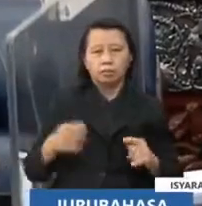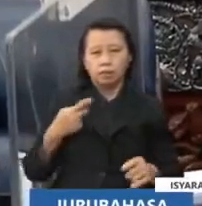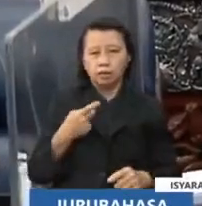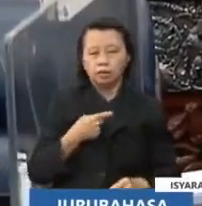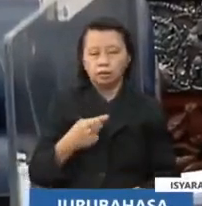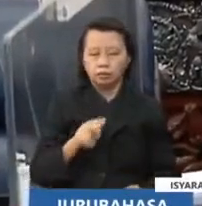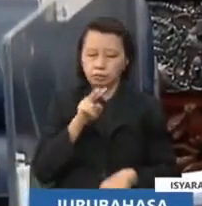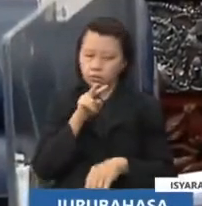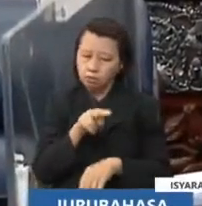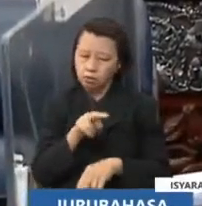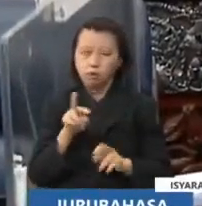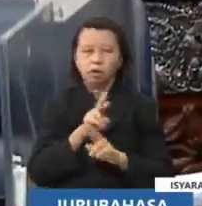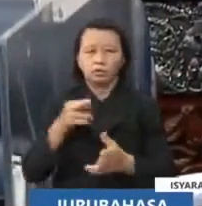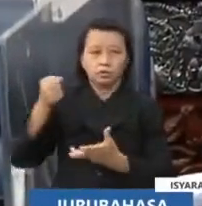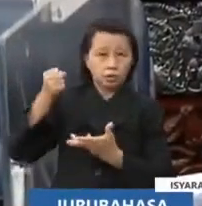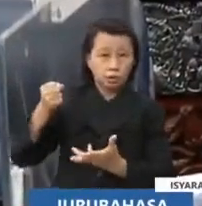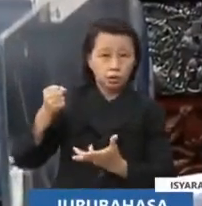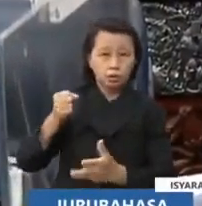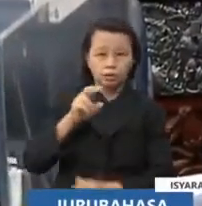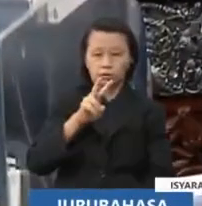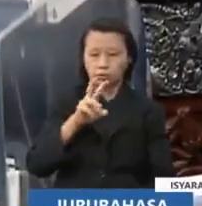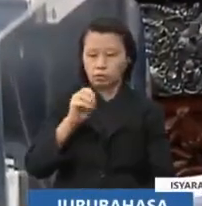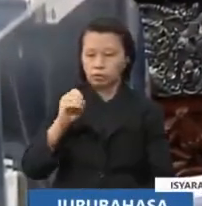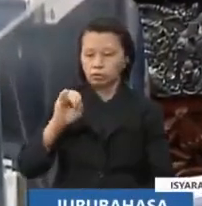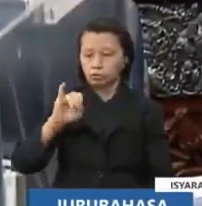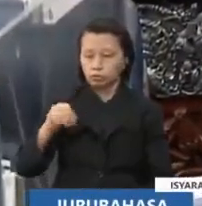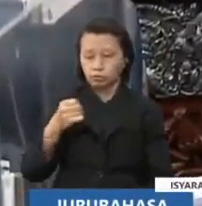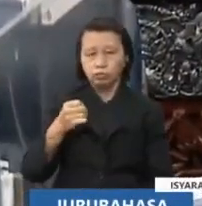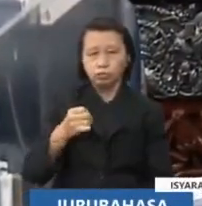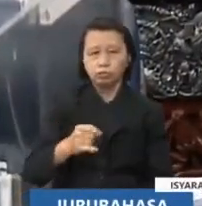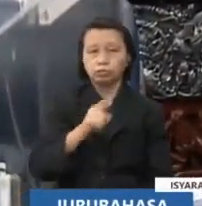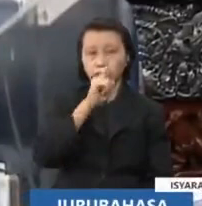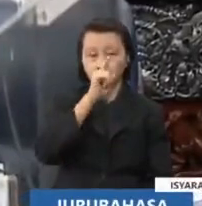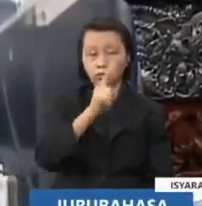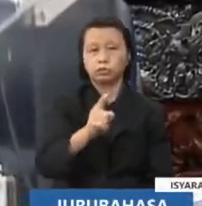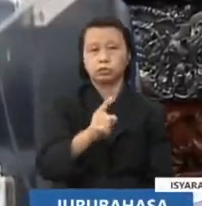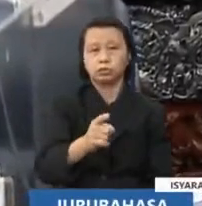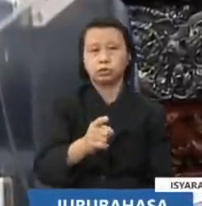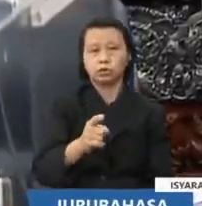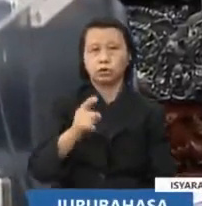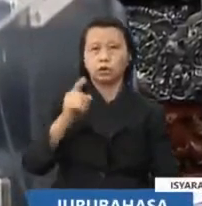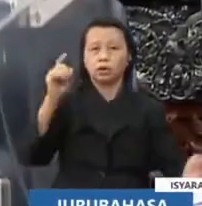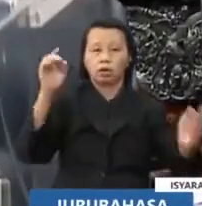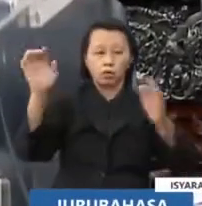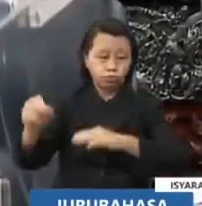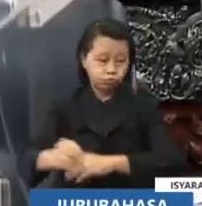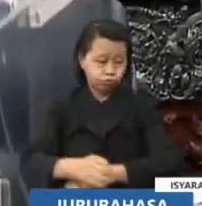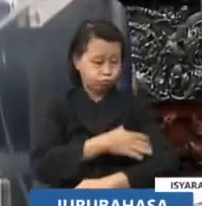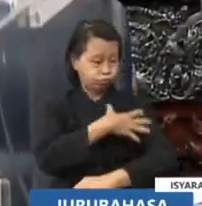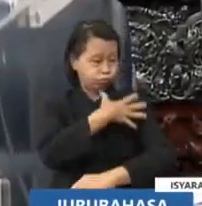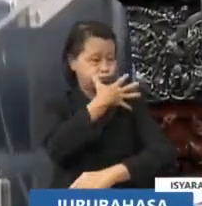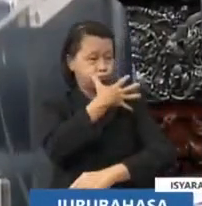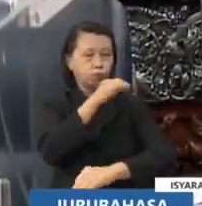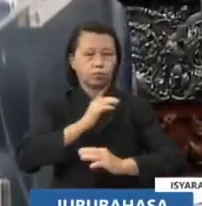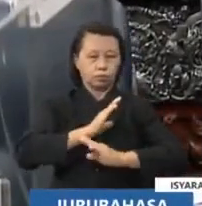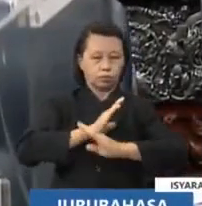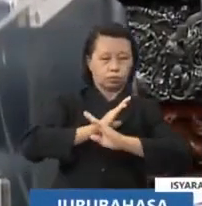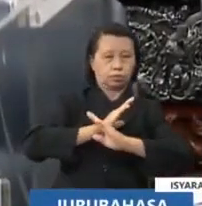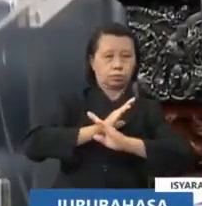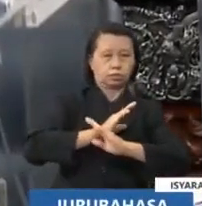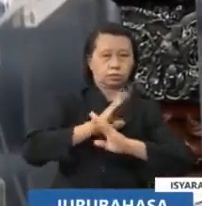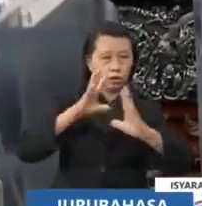memantau dan menyediakan peruntukan taekwondo atau juta untuk pastikan bahwa Factor fenomenal aipassa masa dapat kita atasi